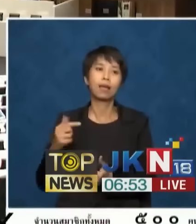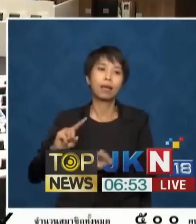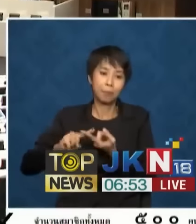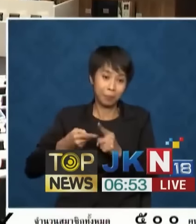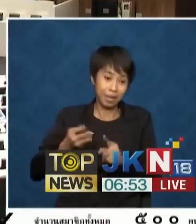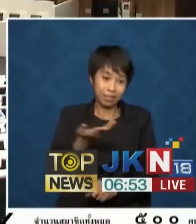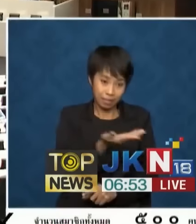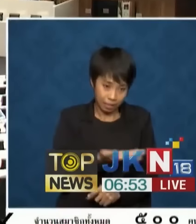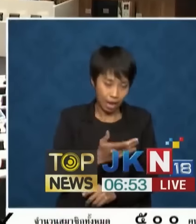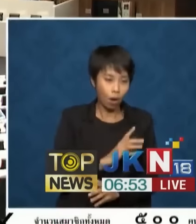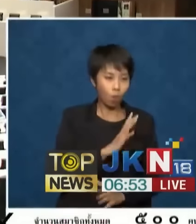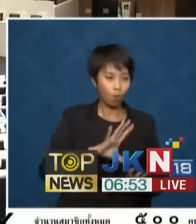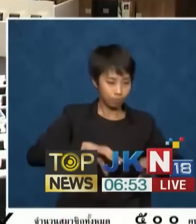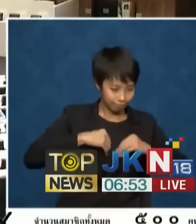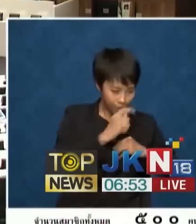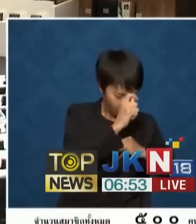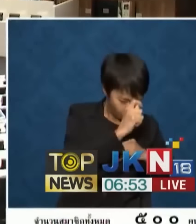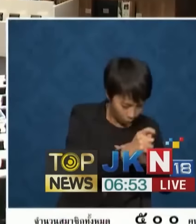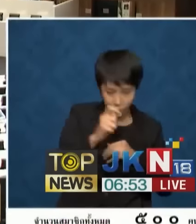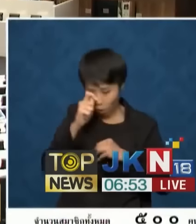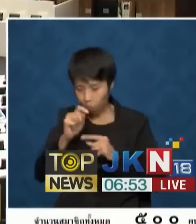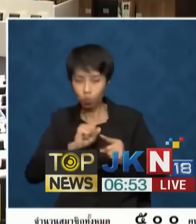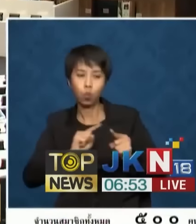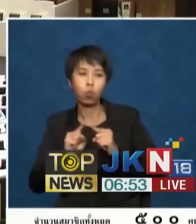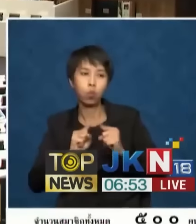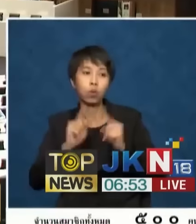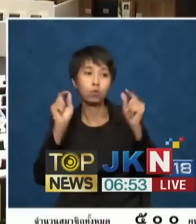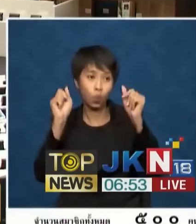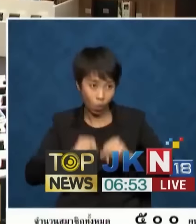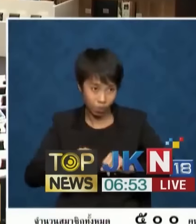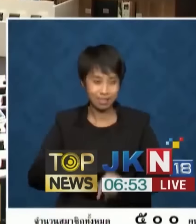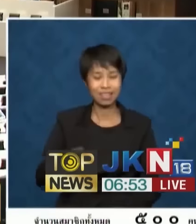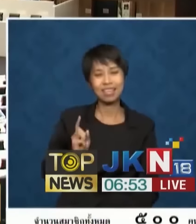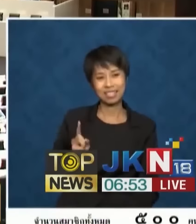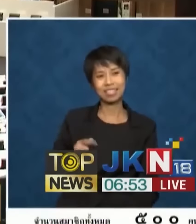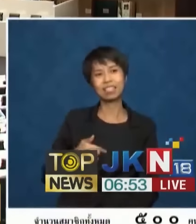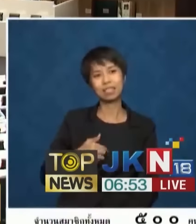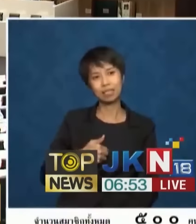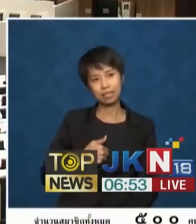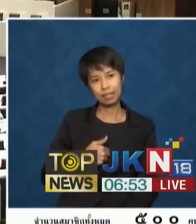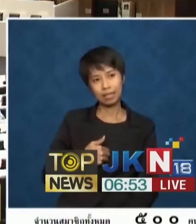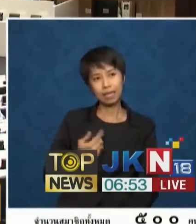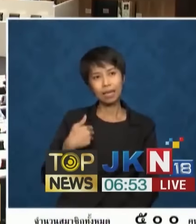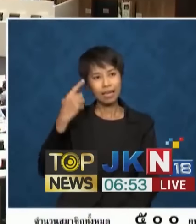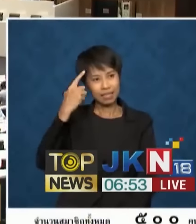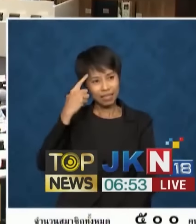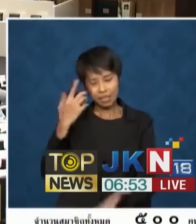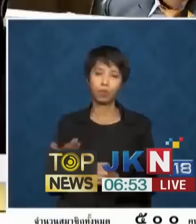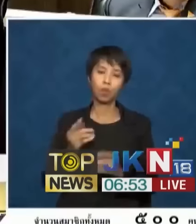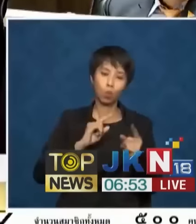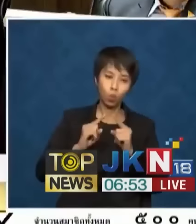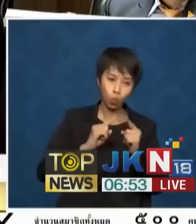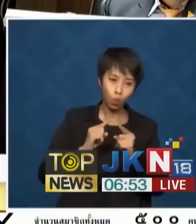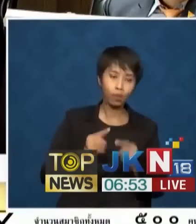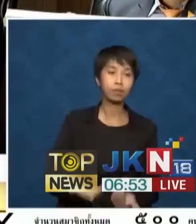ใหม่ยังไม่มีความสมบูรณ์เพียงพอแล้วเสนอให้มีการนับองค์ประชุมแบบเสียบบัตรพูด